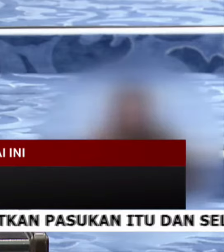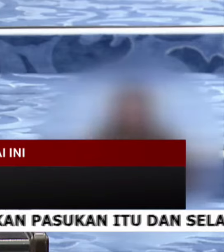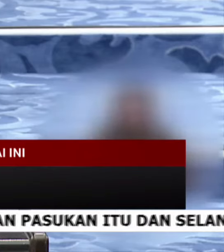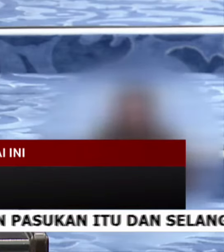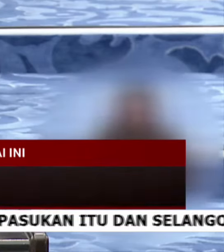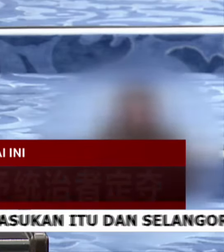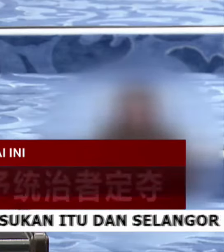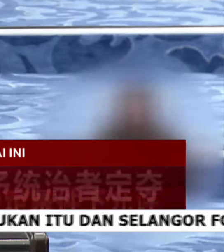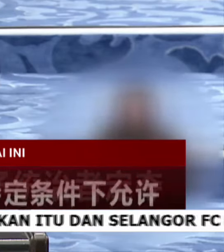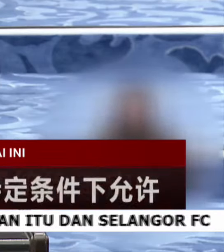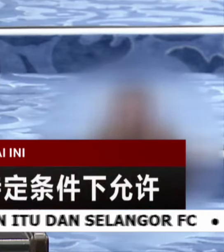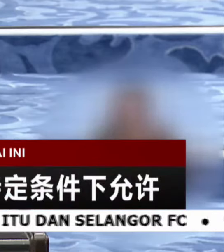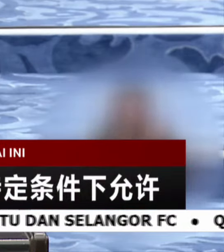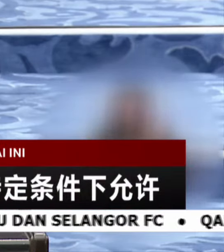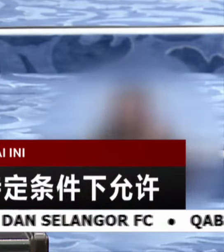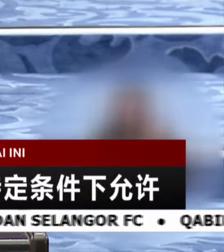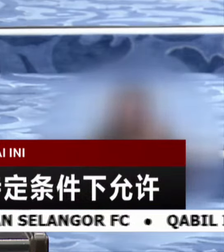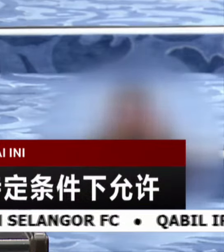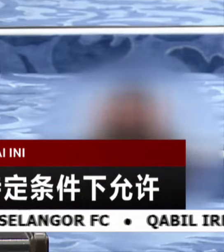supaya keputusan